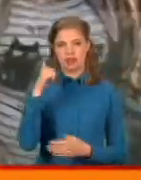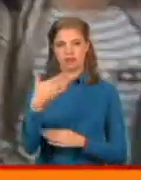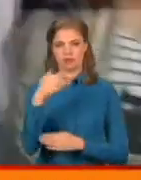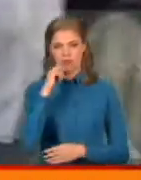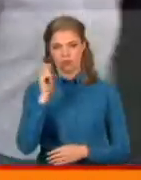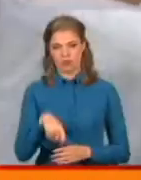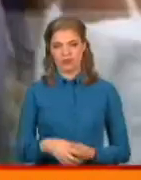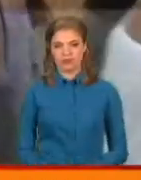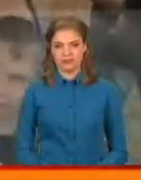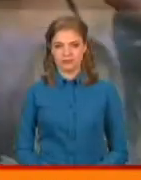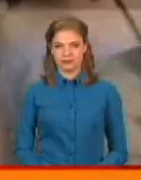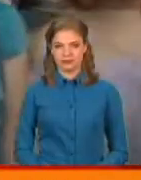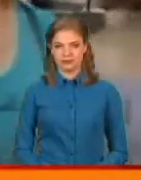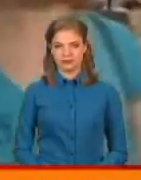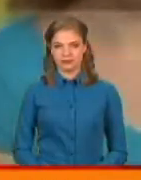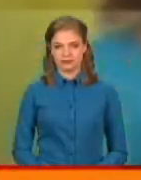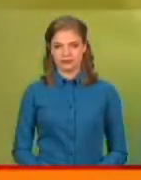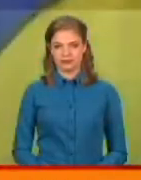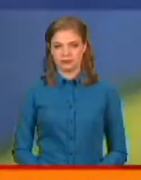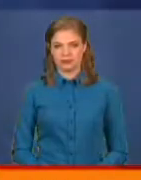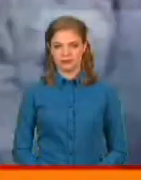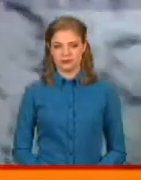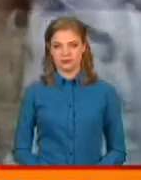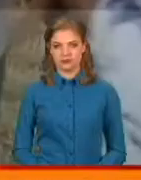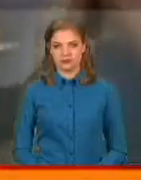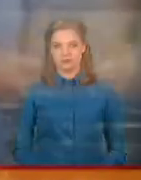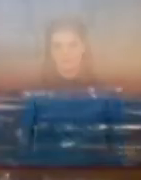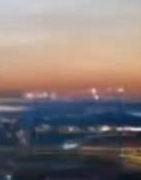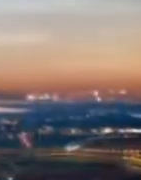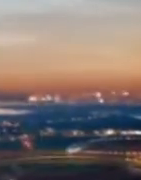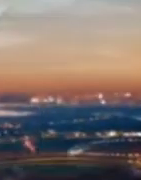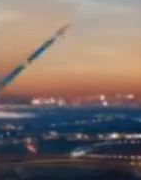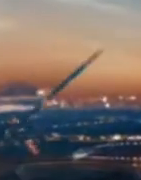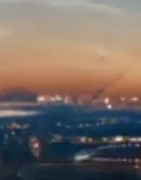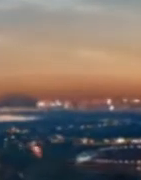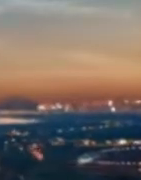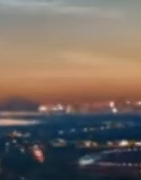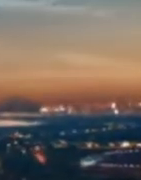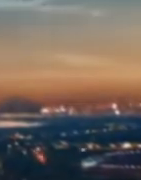України. З Херсонщини Сергій Єременко та Андрій Скорик. Програма «Вікна», СТБ.